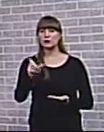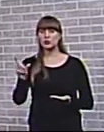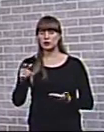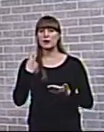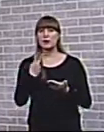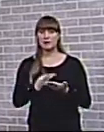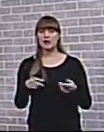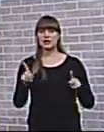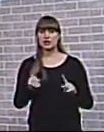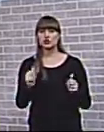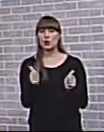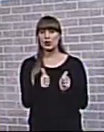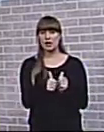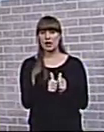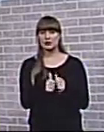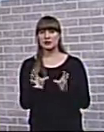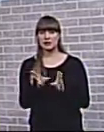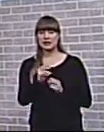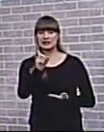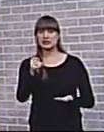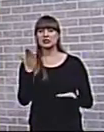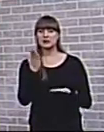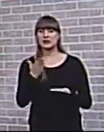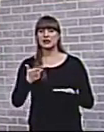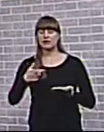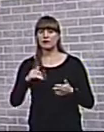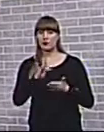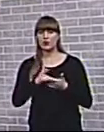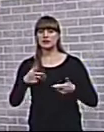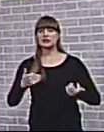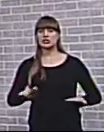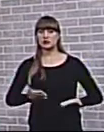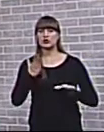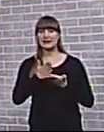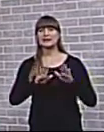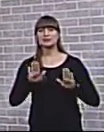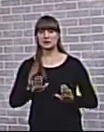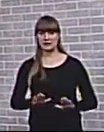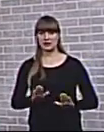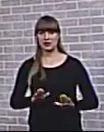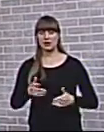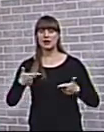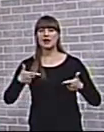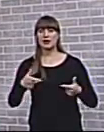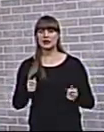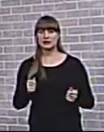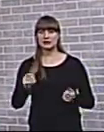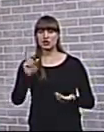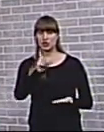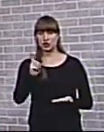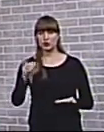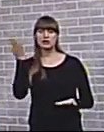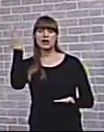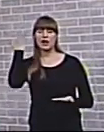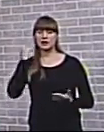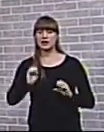показать, что рядом с ними, там, где вот в городе, где они живут, есть места, где люди